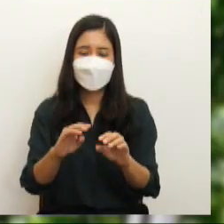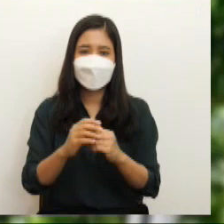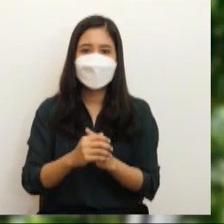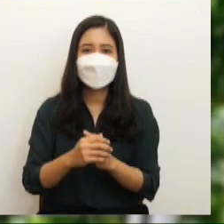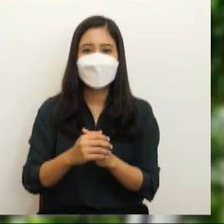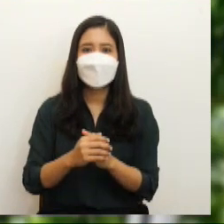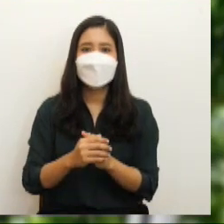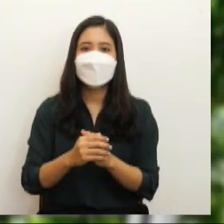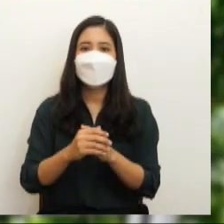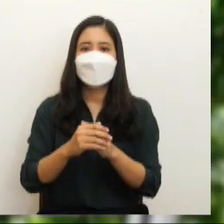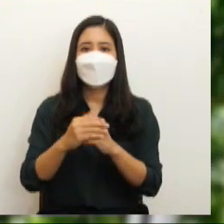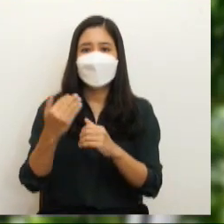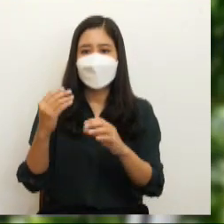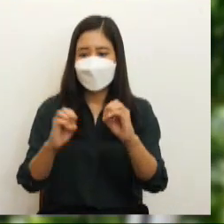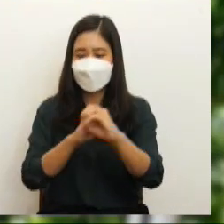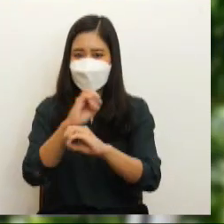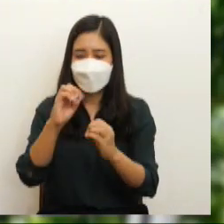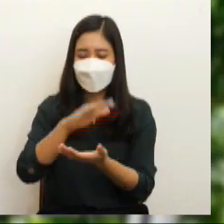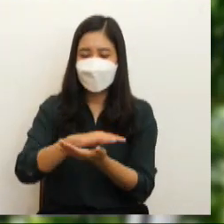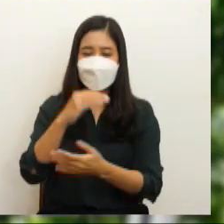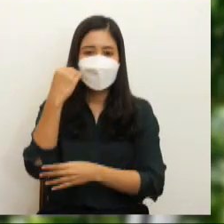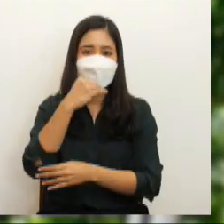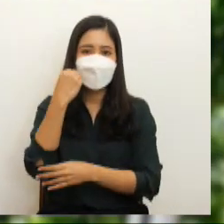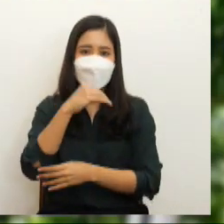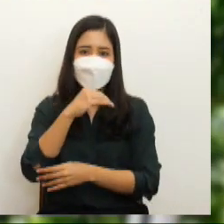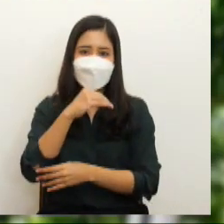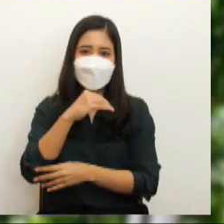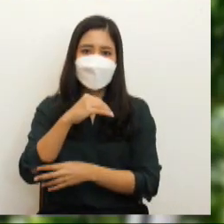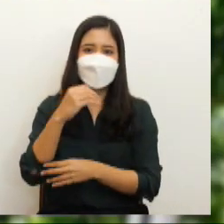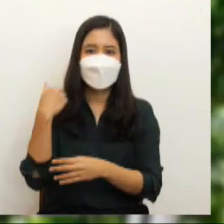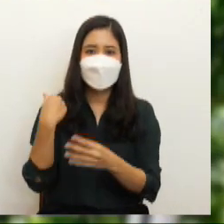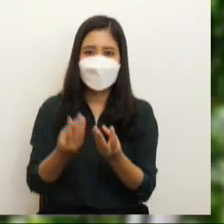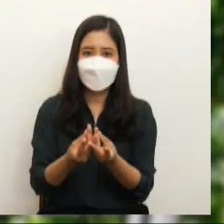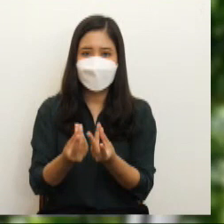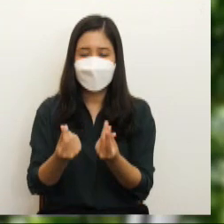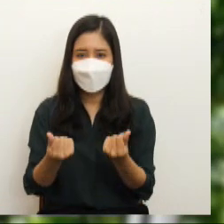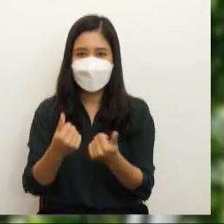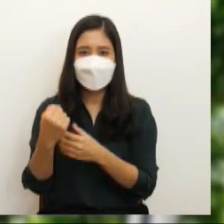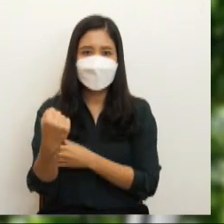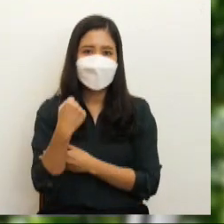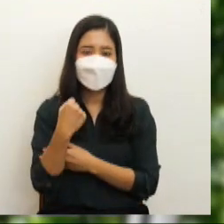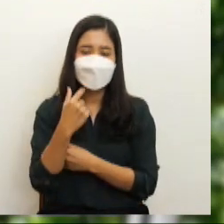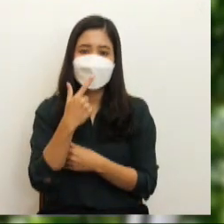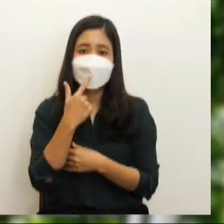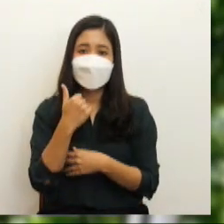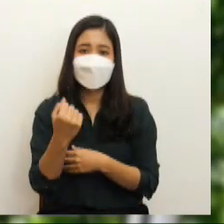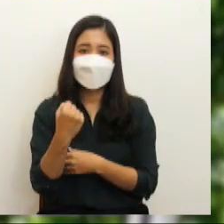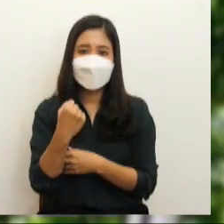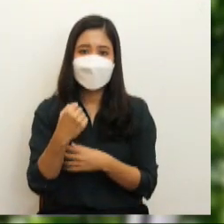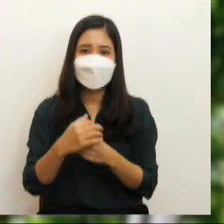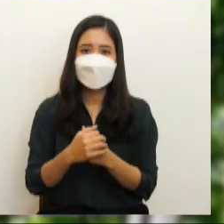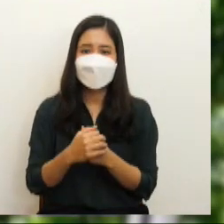ที่ผมใช้รูปแบบสั้นๆกันแล้วกันว่ามีพื้นที่ที่มีความเข้ม ข้นสูงน